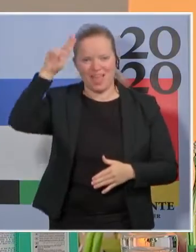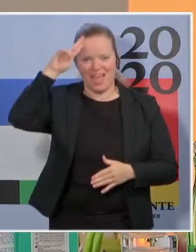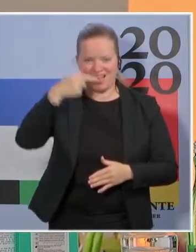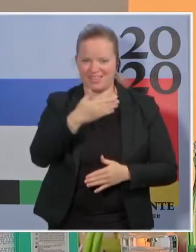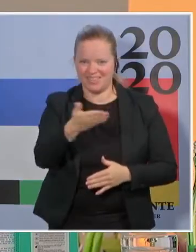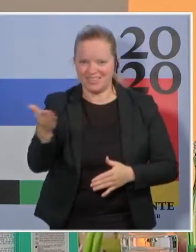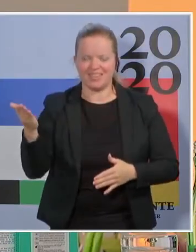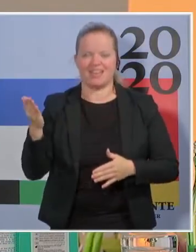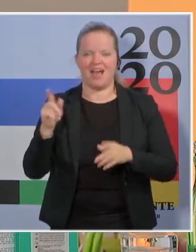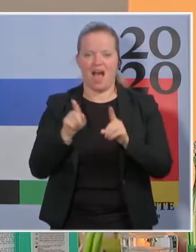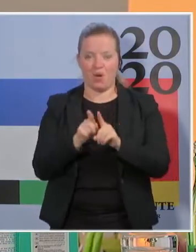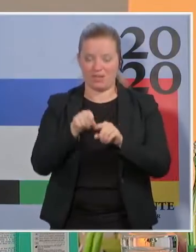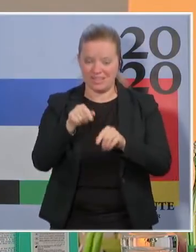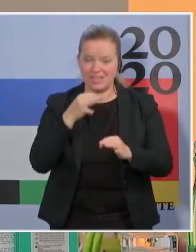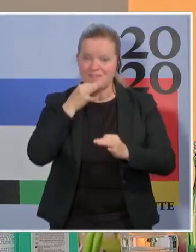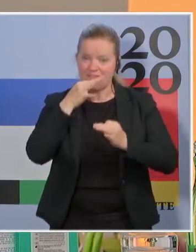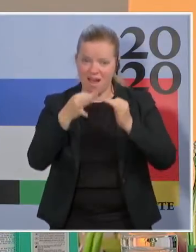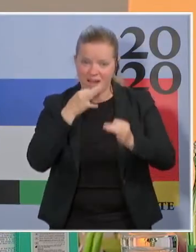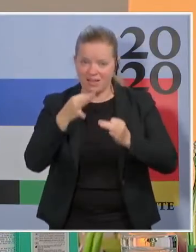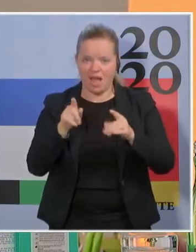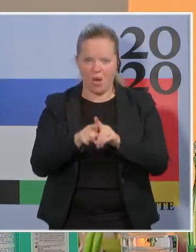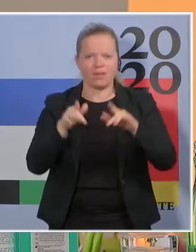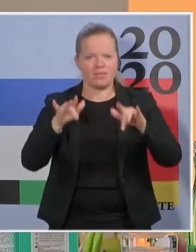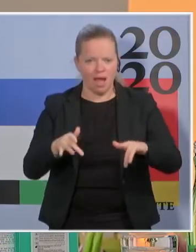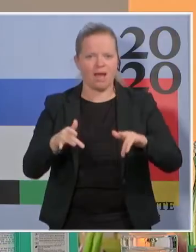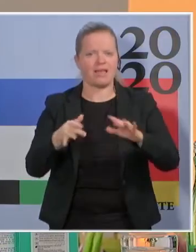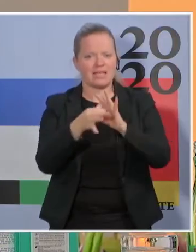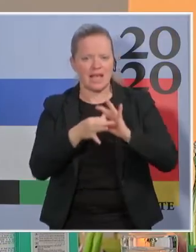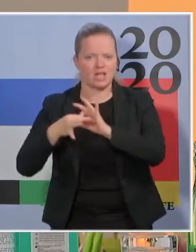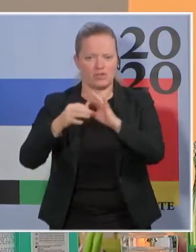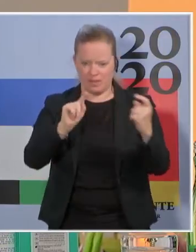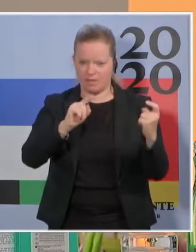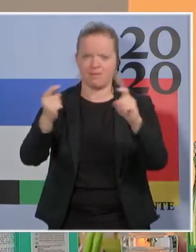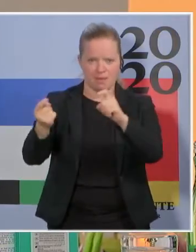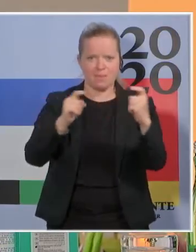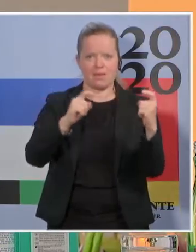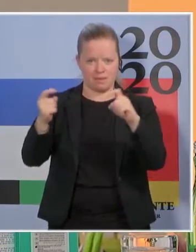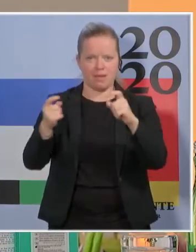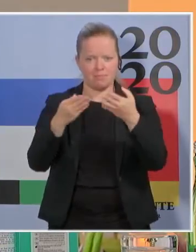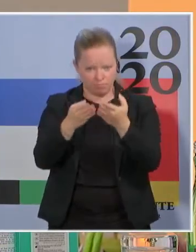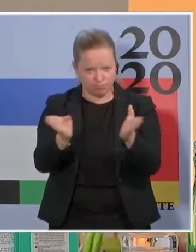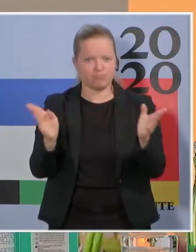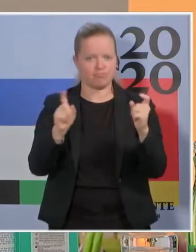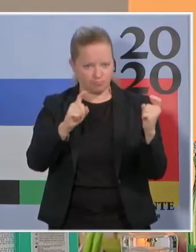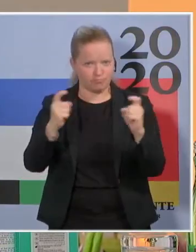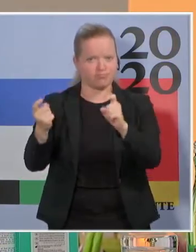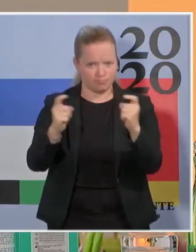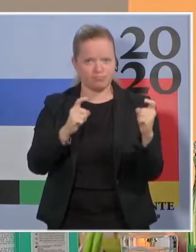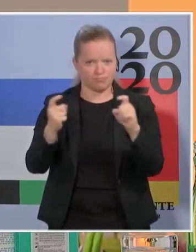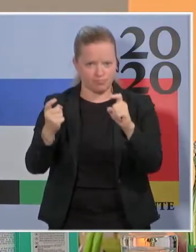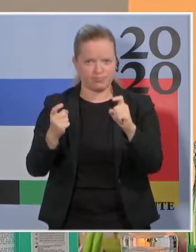auch weiterhin eine breite gesellschaftliche Debatte führen, bei der wir abwägen und um die